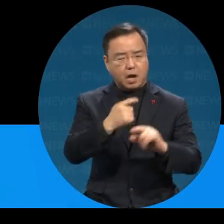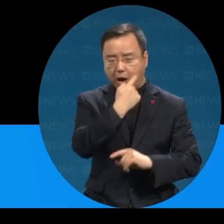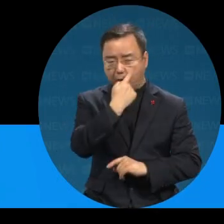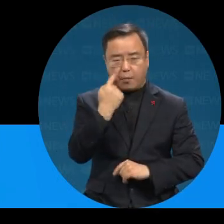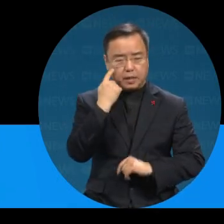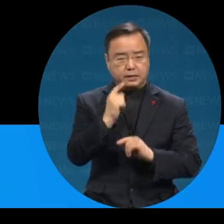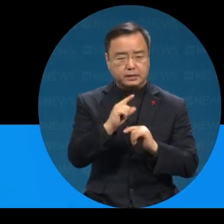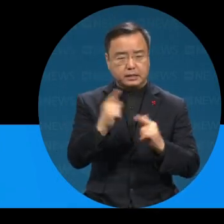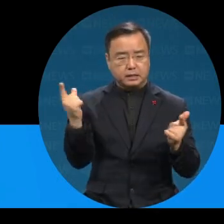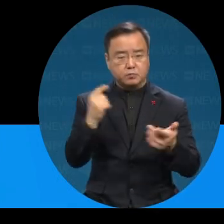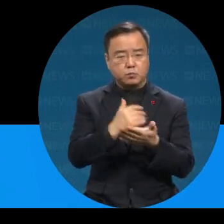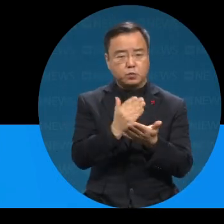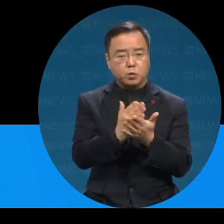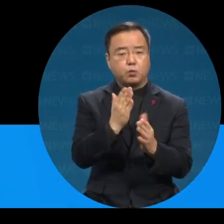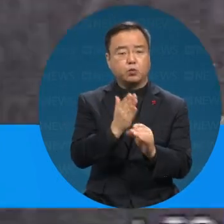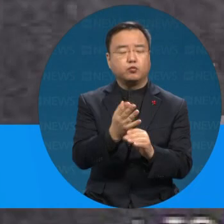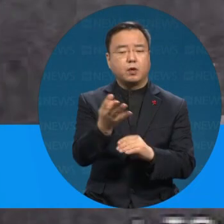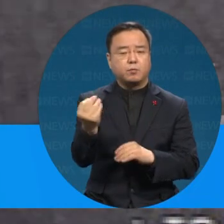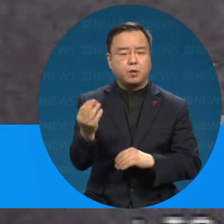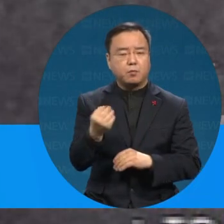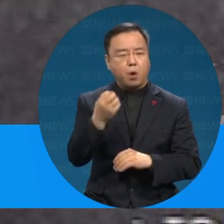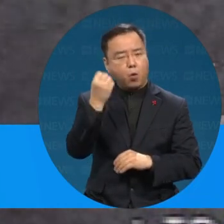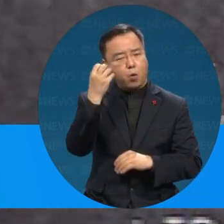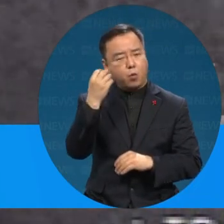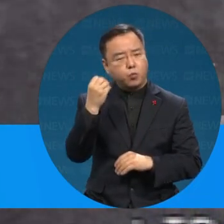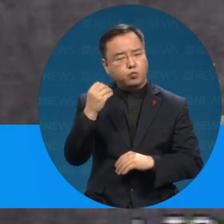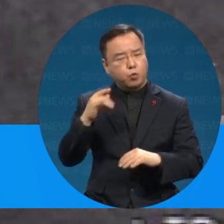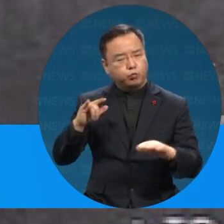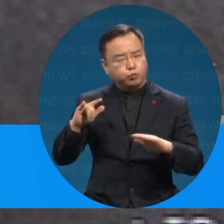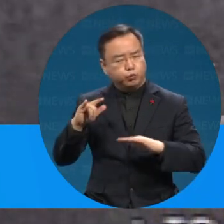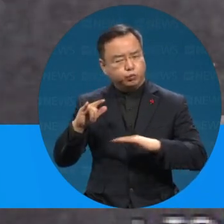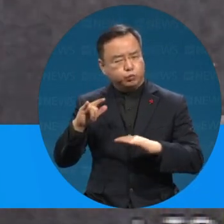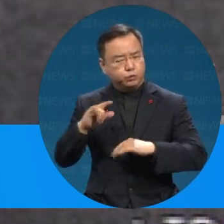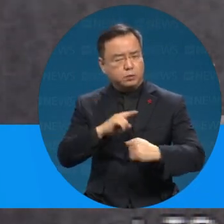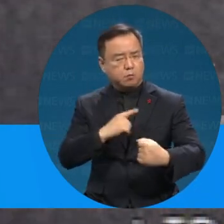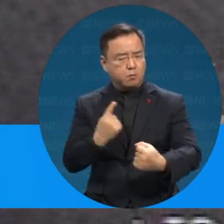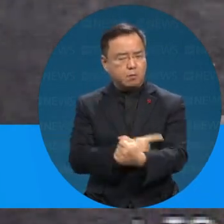않은 유형 가운데 일부는 비상한 비행 능력을 갖춘 것으로 보여